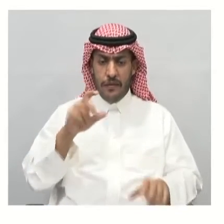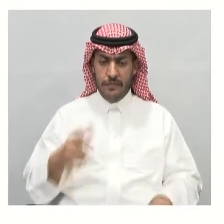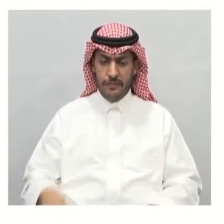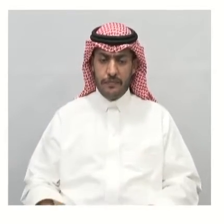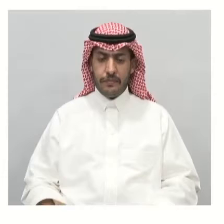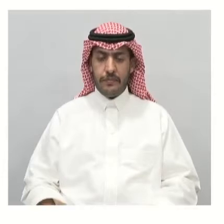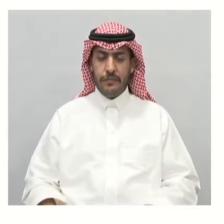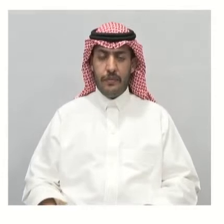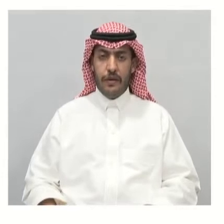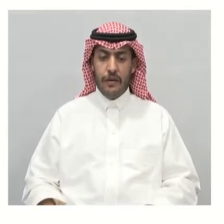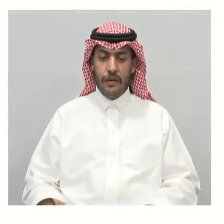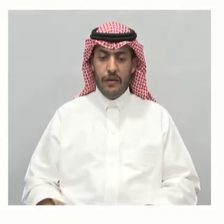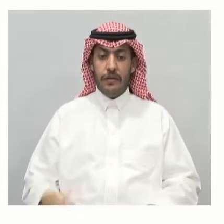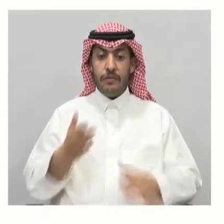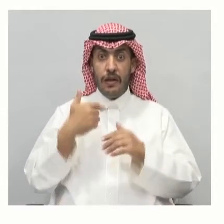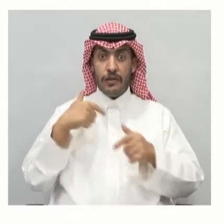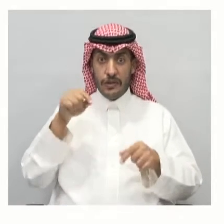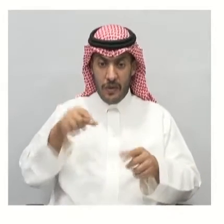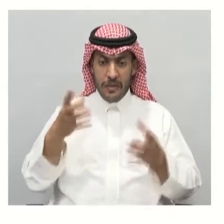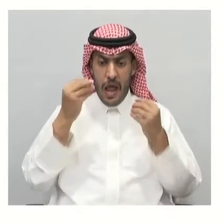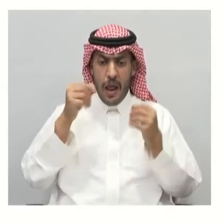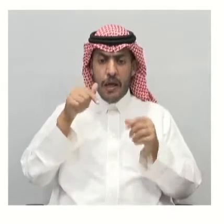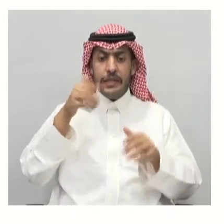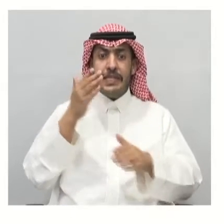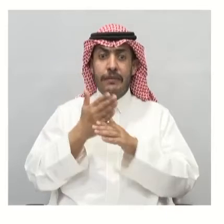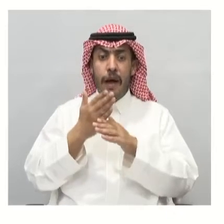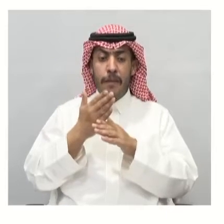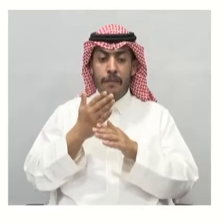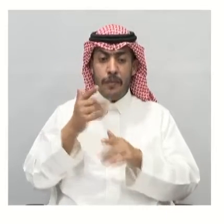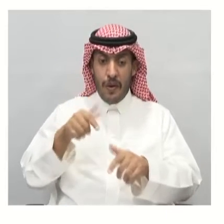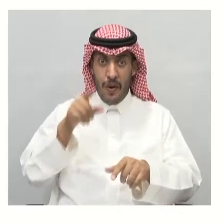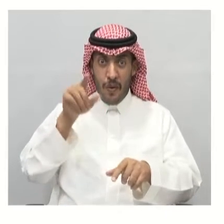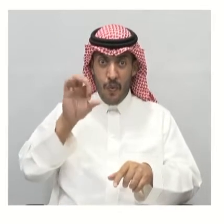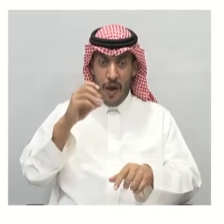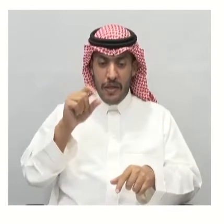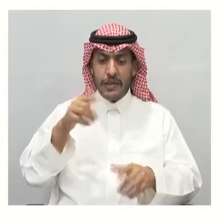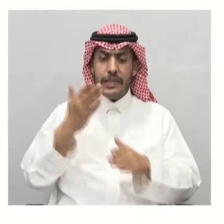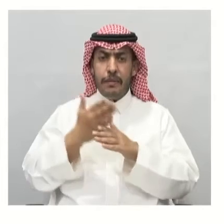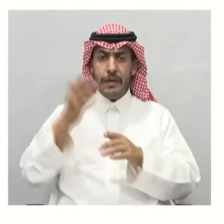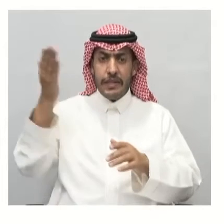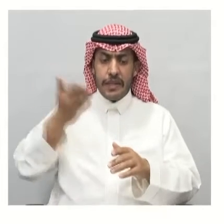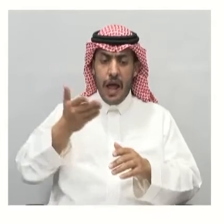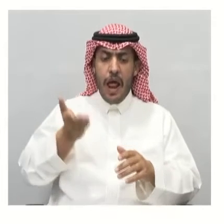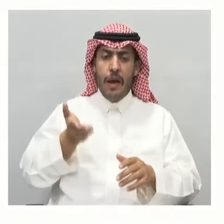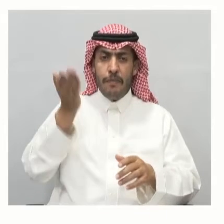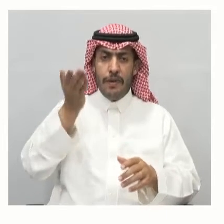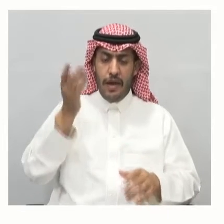الوحده نعم سوف اتعلم في هذه الوحده سبب ارسال الانبياء عليهم